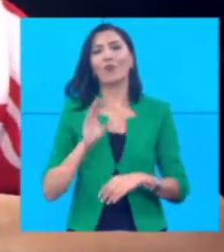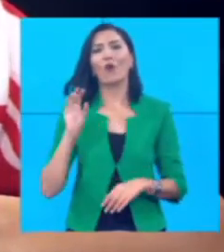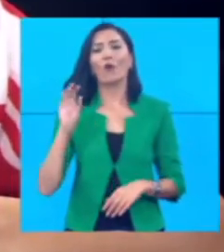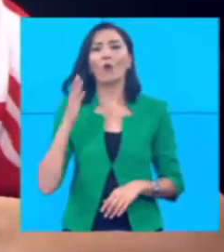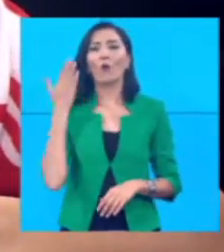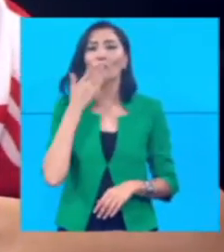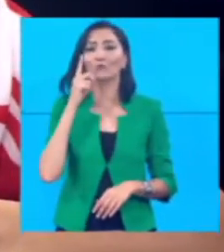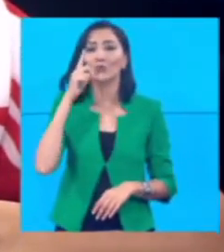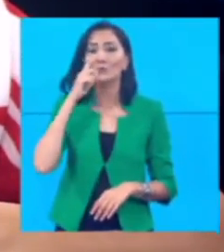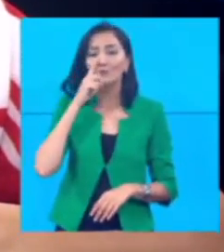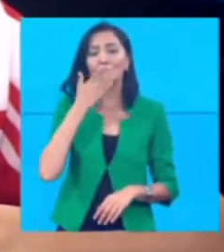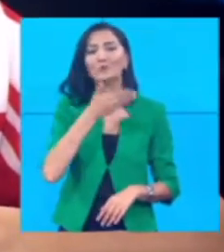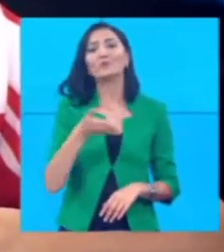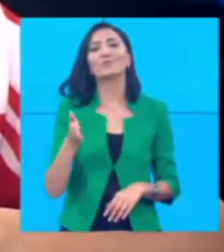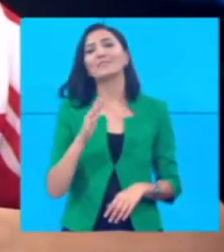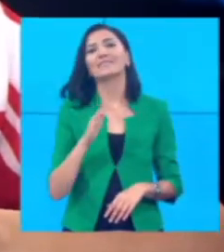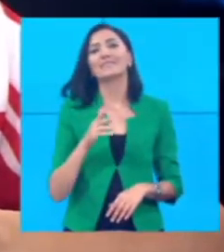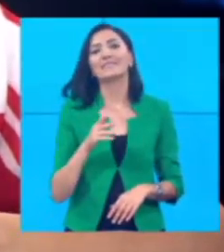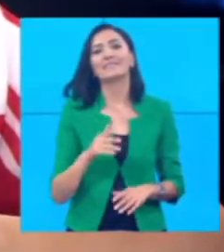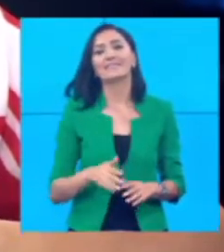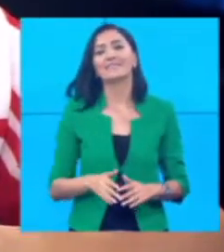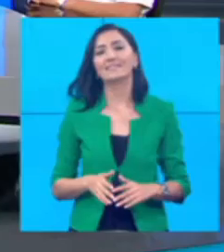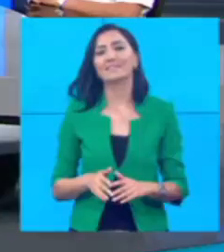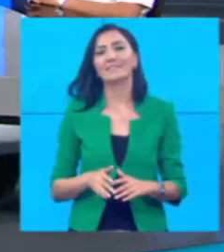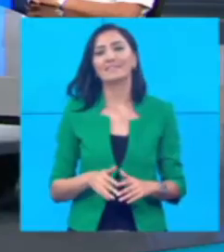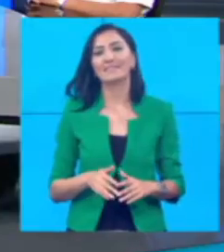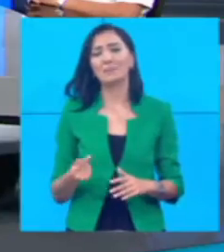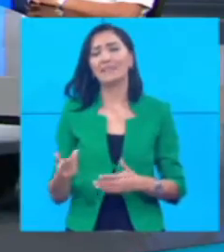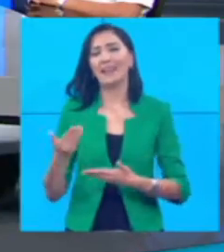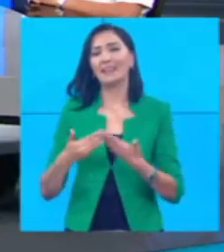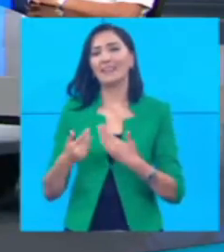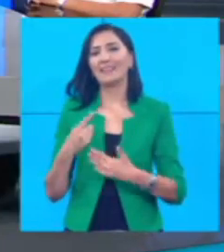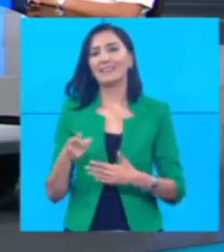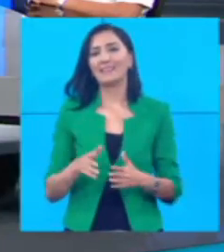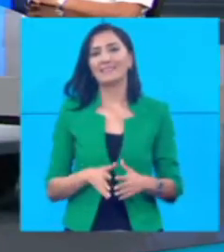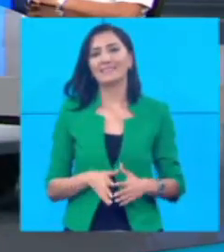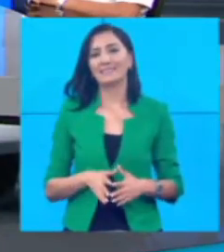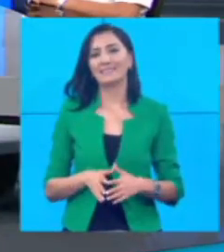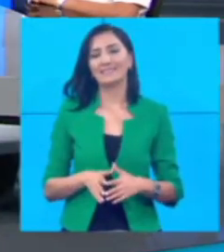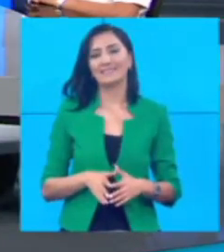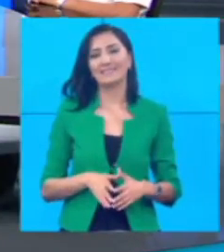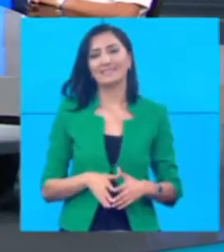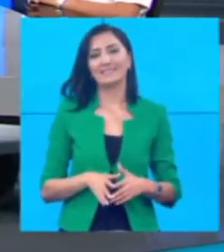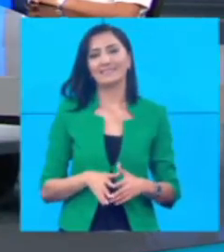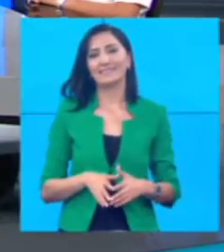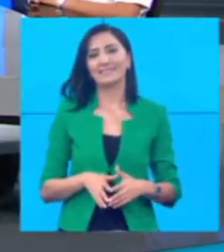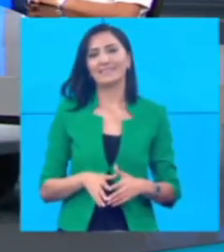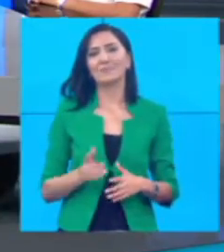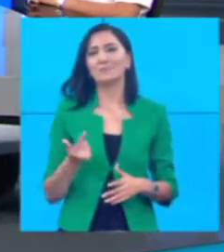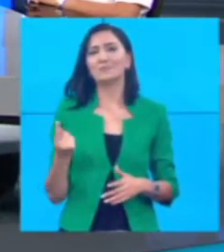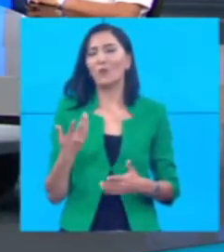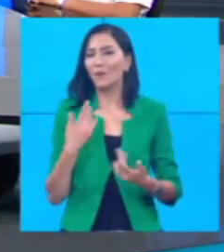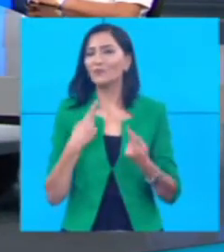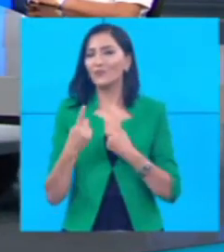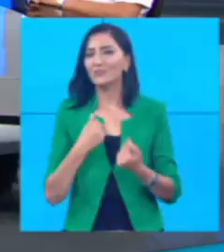Okuldan müdürler falan. Evet, müdürler. Öyle mi? Evet. Ne, biraz anlatır mısın ya, o konulara girelim birazcık. Bir